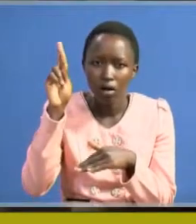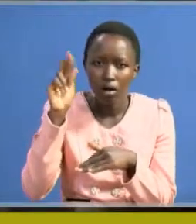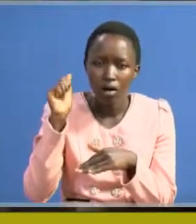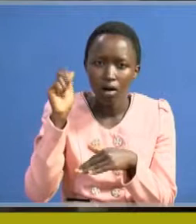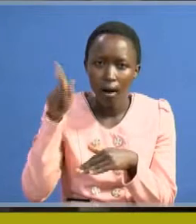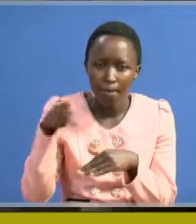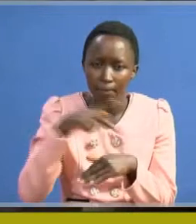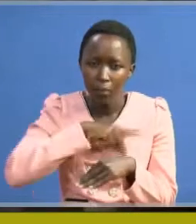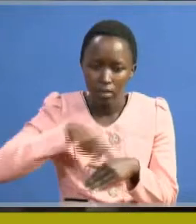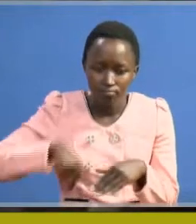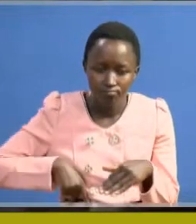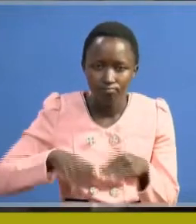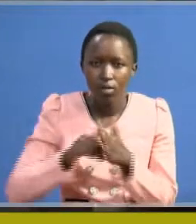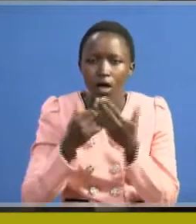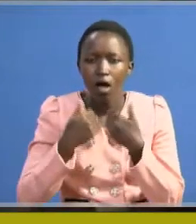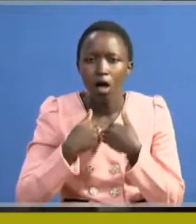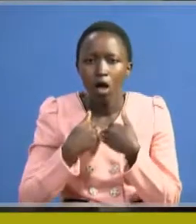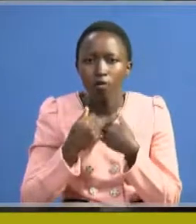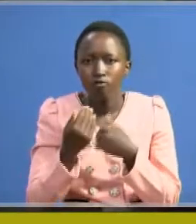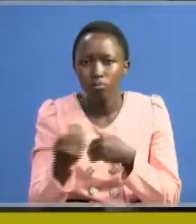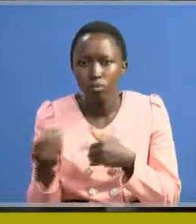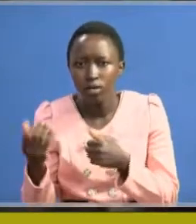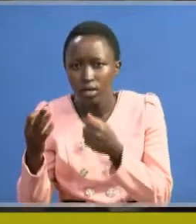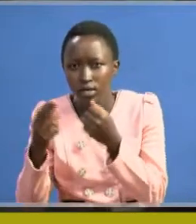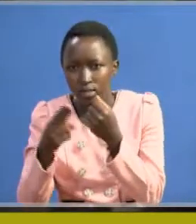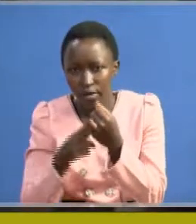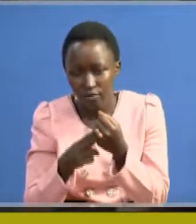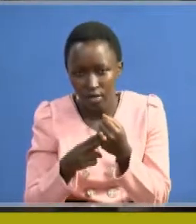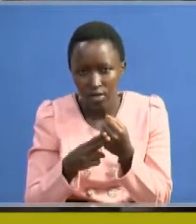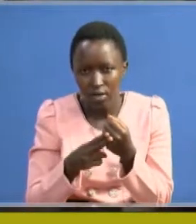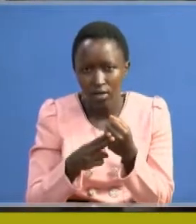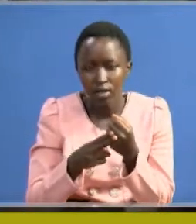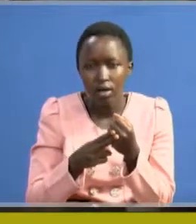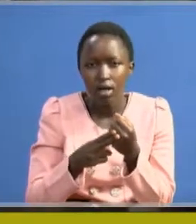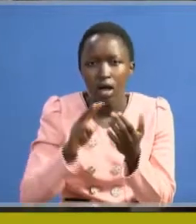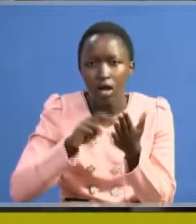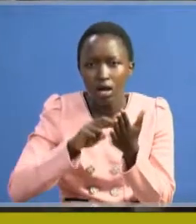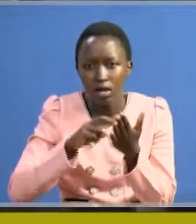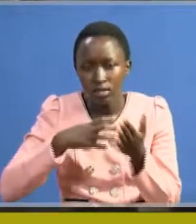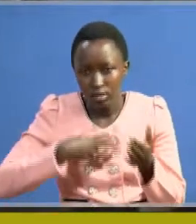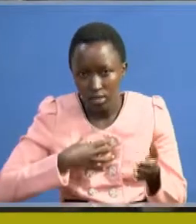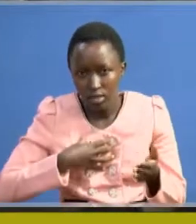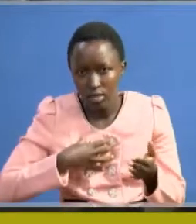King na kujaliwa kuwa na watoto wa 7. Alistaafu mwaka